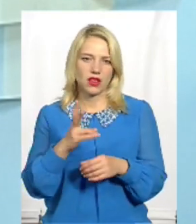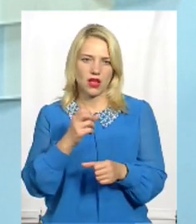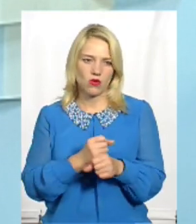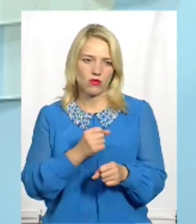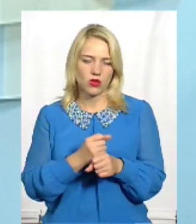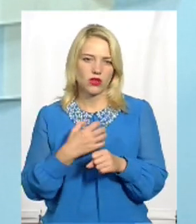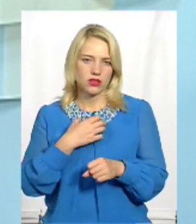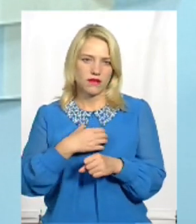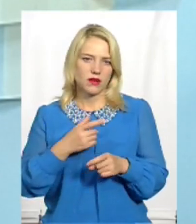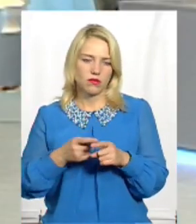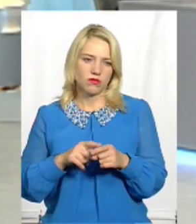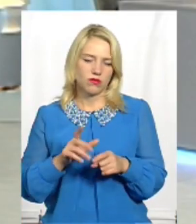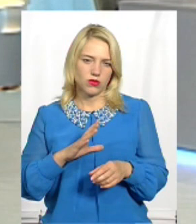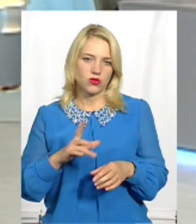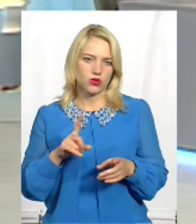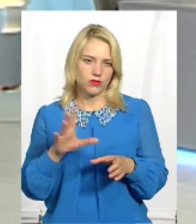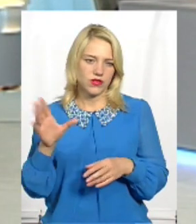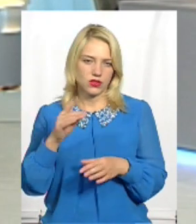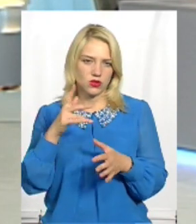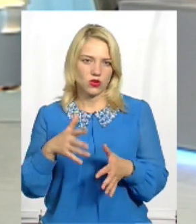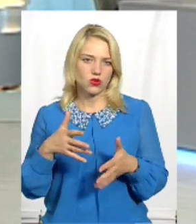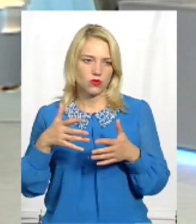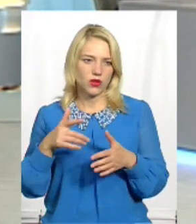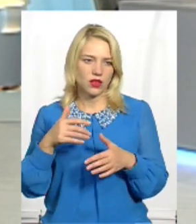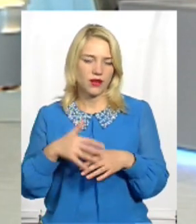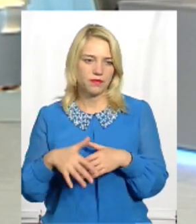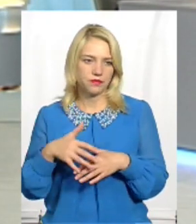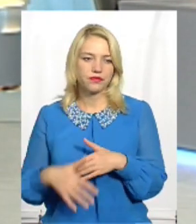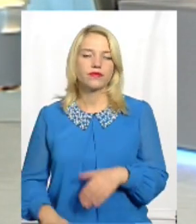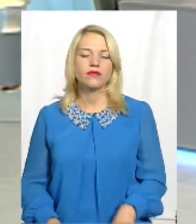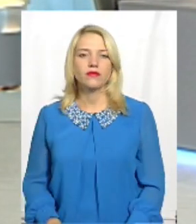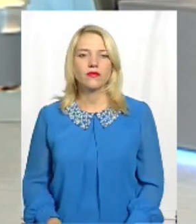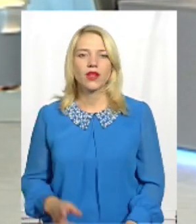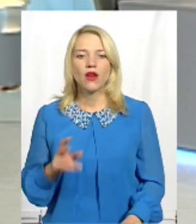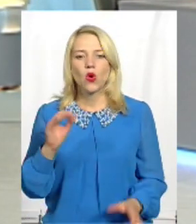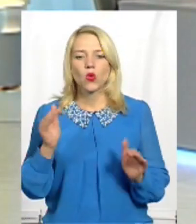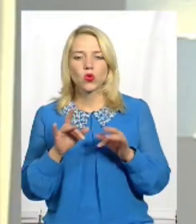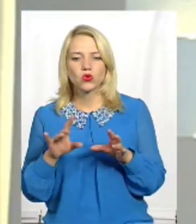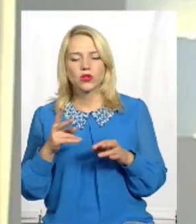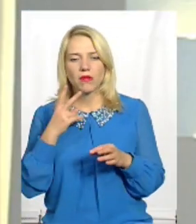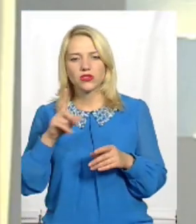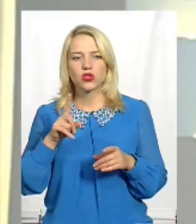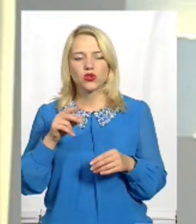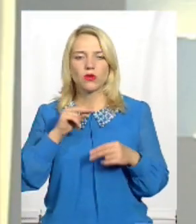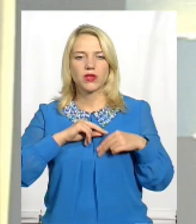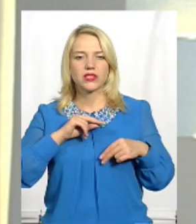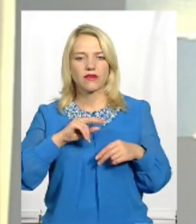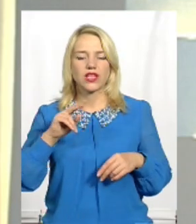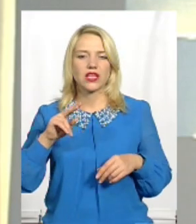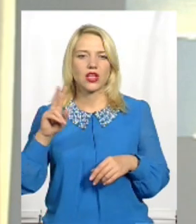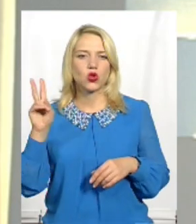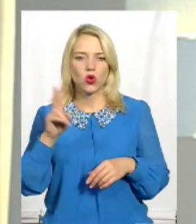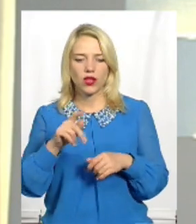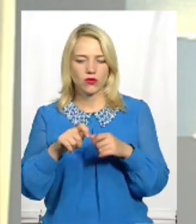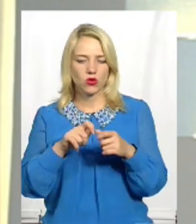Ну, це, думаю, що всім зрозуміло. Також в сюжеті ми бачили, що навіть працівники тролейбусів, а саме кондуктори,